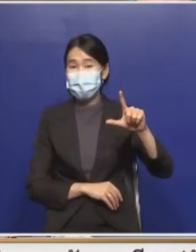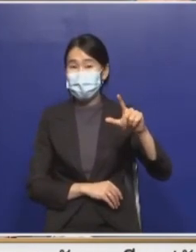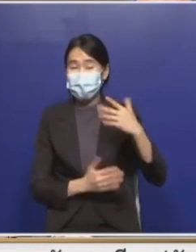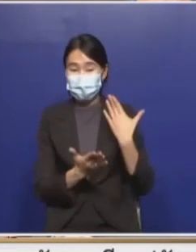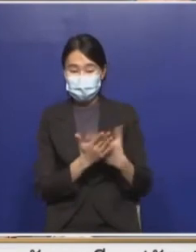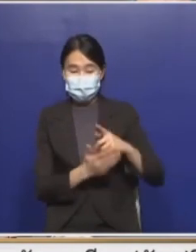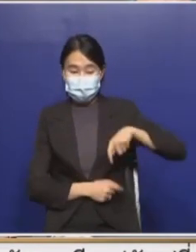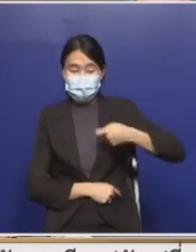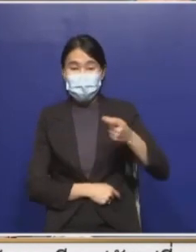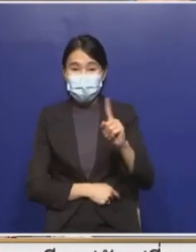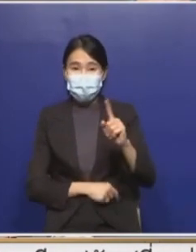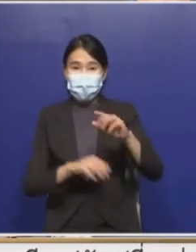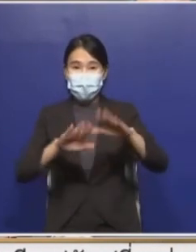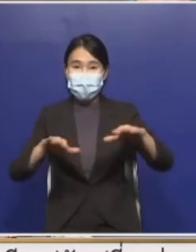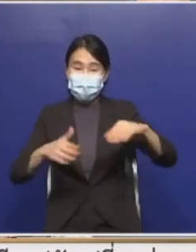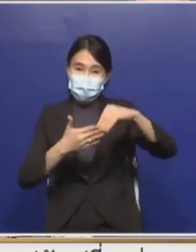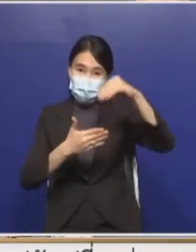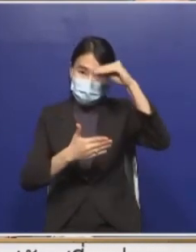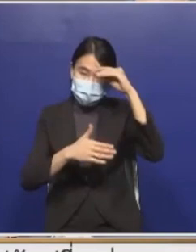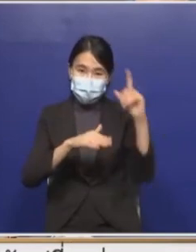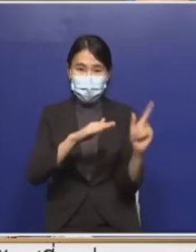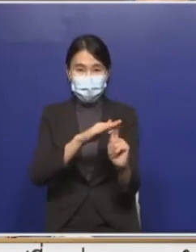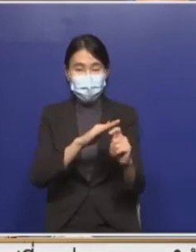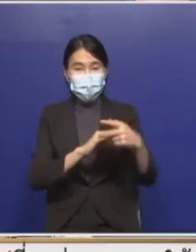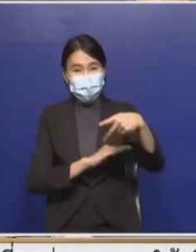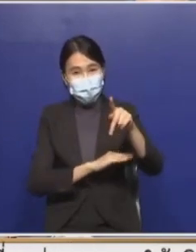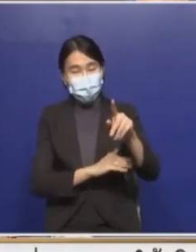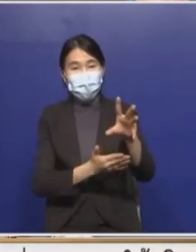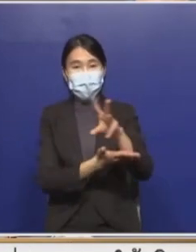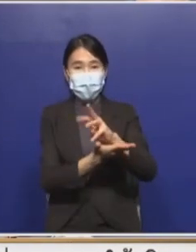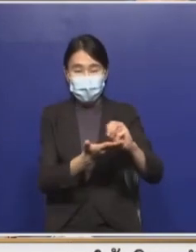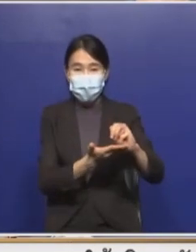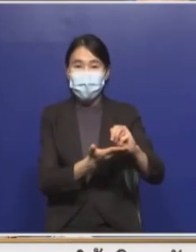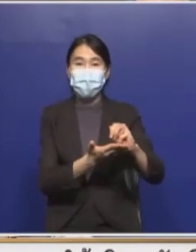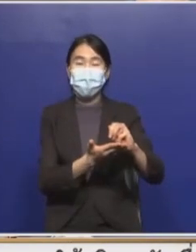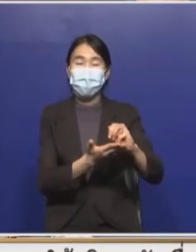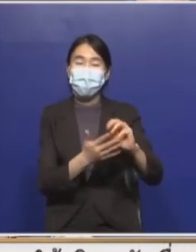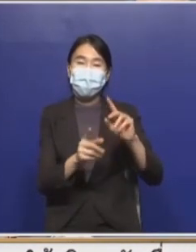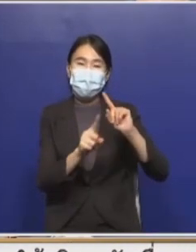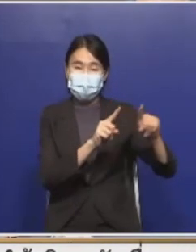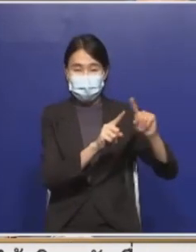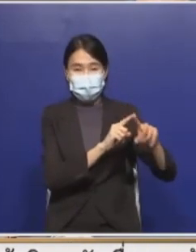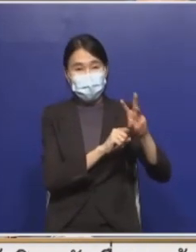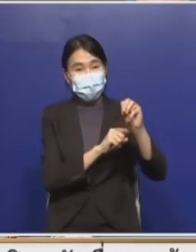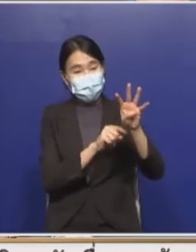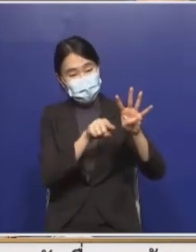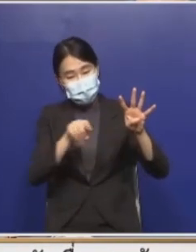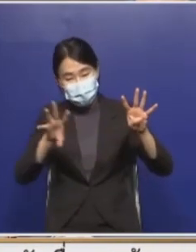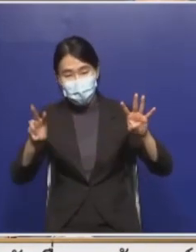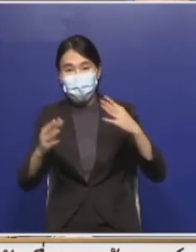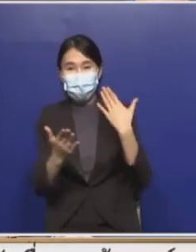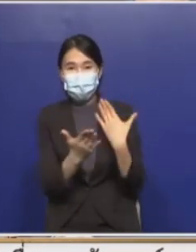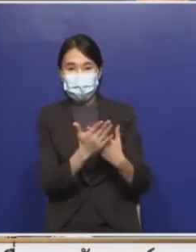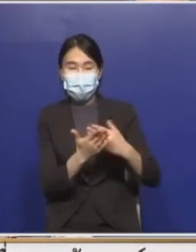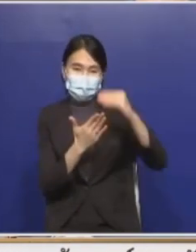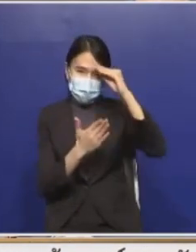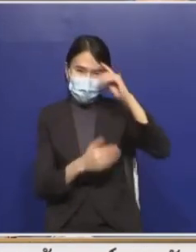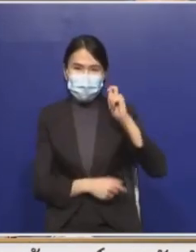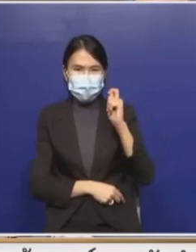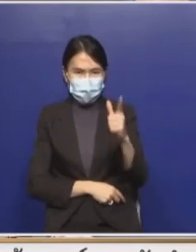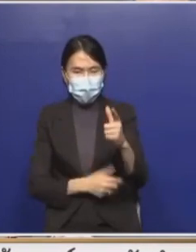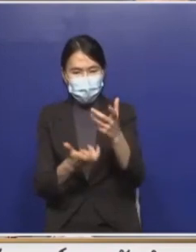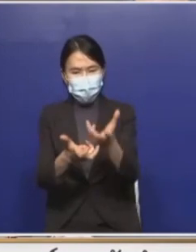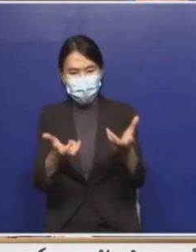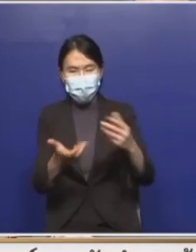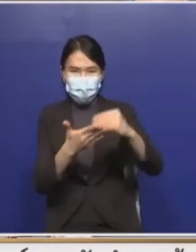ค่าเทอมให้เด็กชั้นอนุบาลประถมมัธยมมหาวิทยาลัยจ่ายค่าเทอมแทนเขาค่าอุปกร